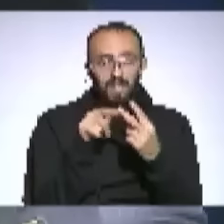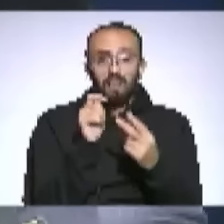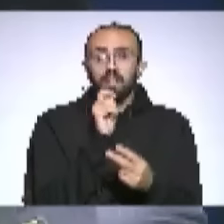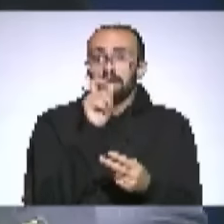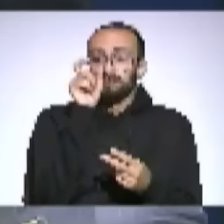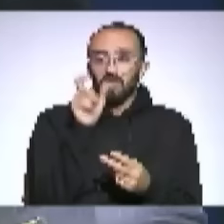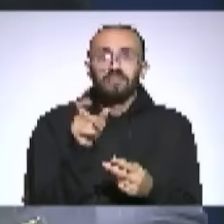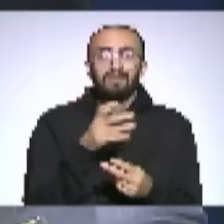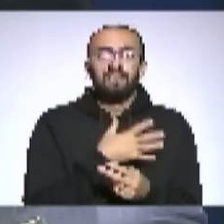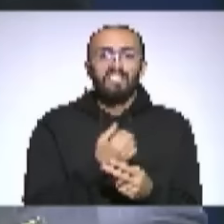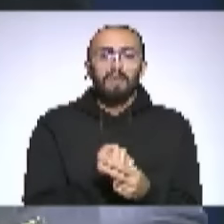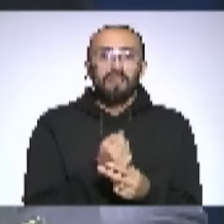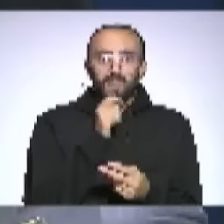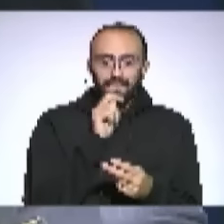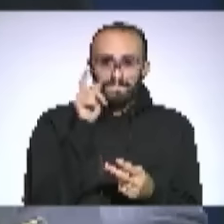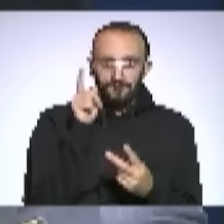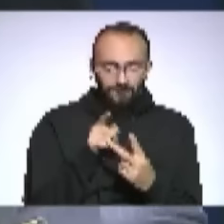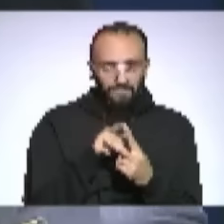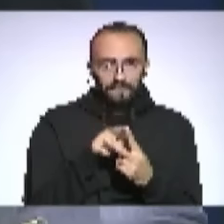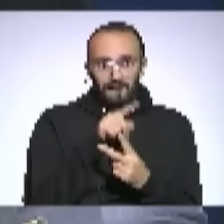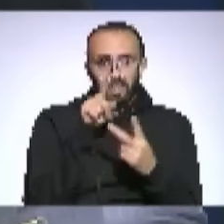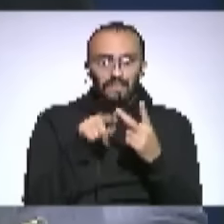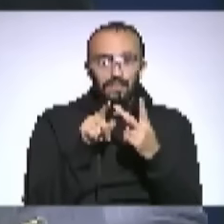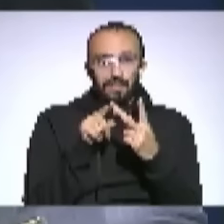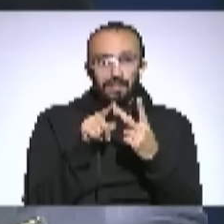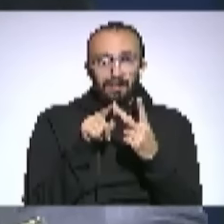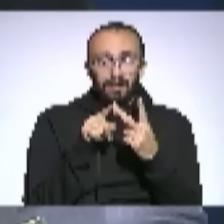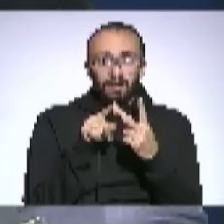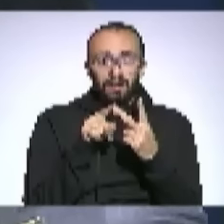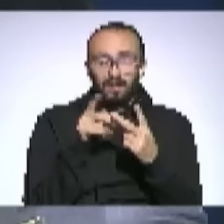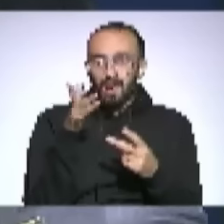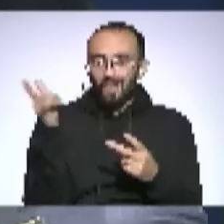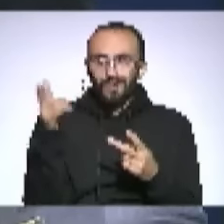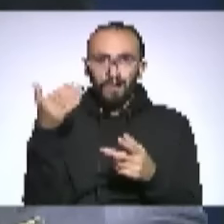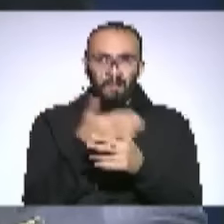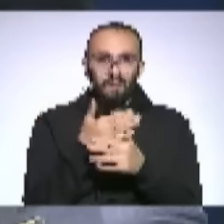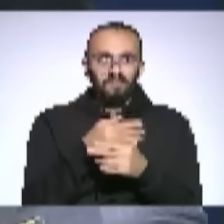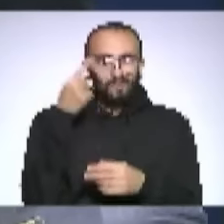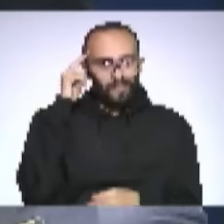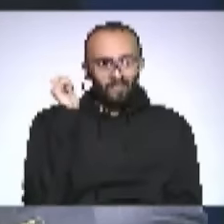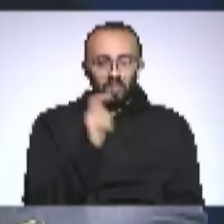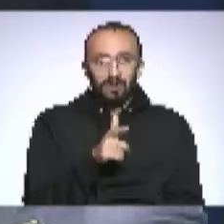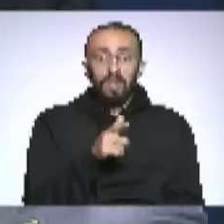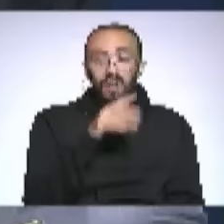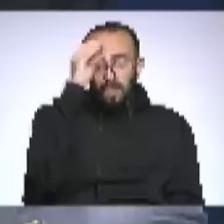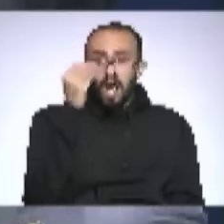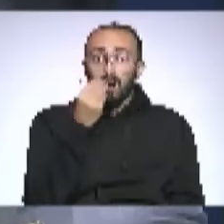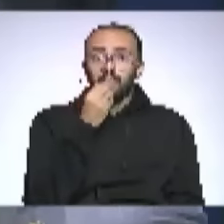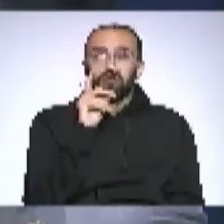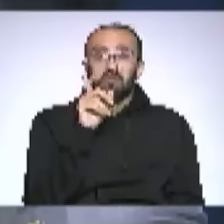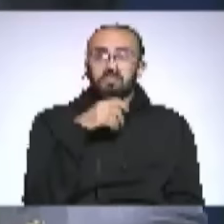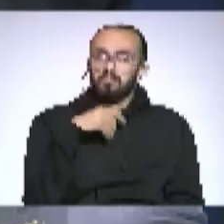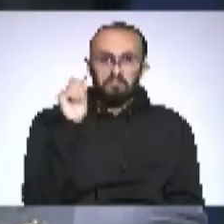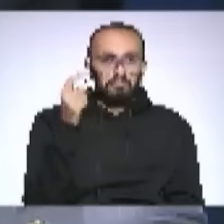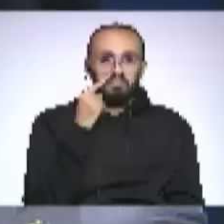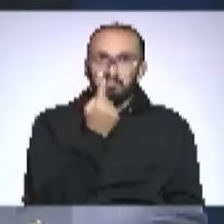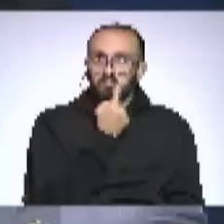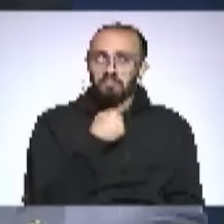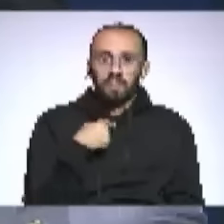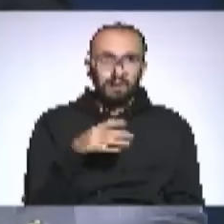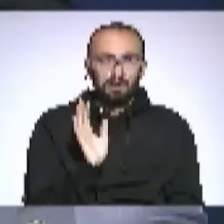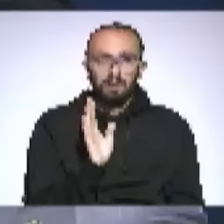شخصيه الزوج وتسلط الزوج اخو الزوج من خلال المدي لو فكره اكل وشرب انا عادي انا مش هخس ان انا اعمل